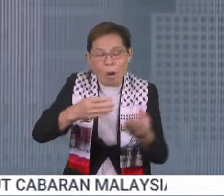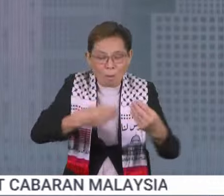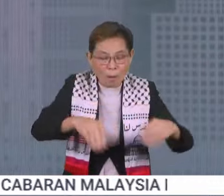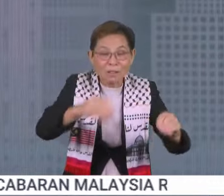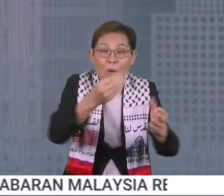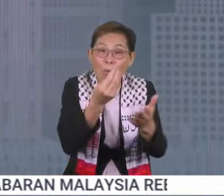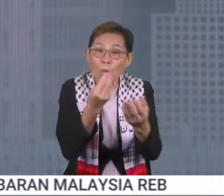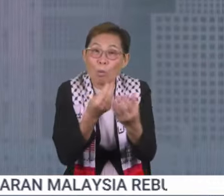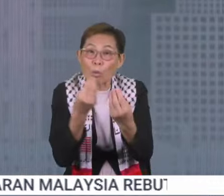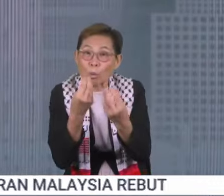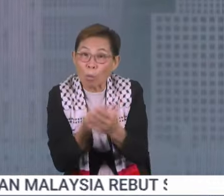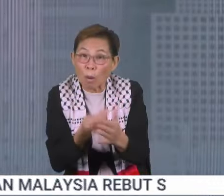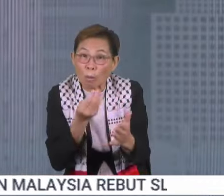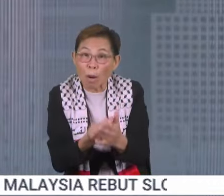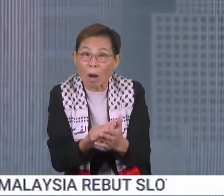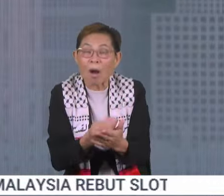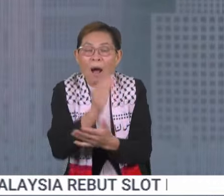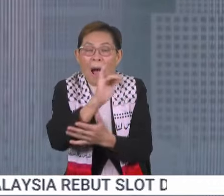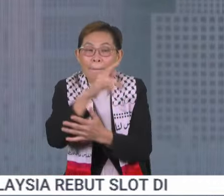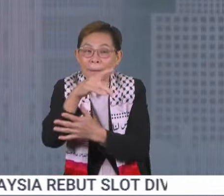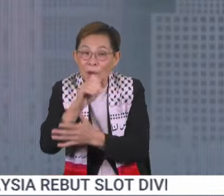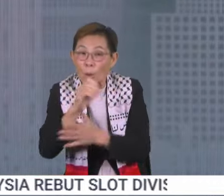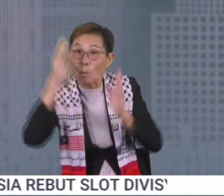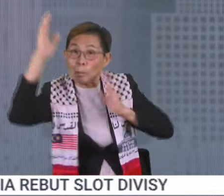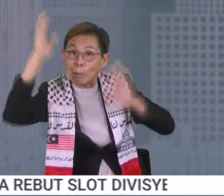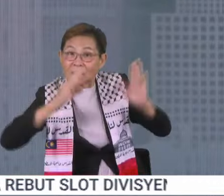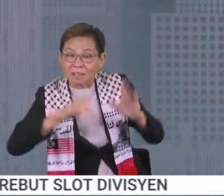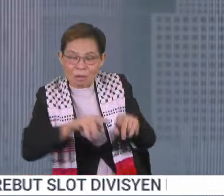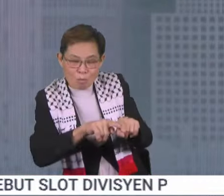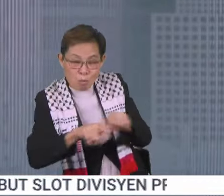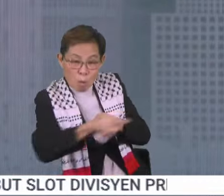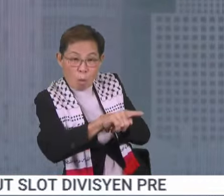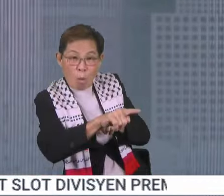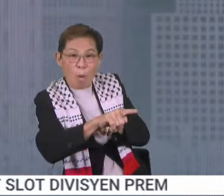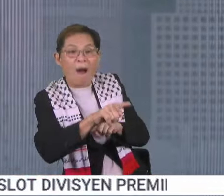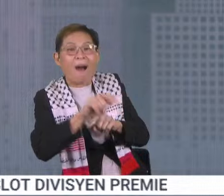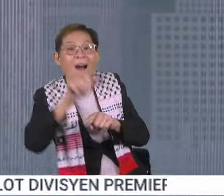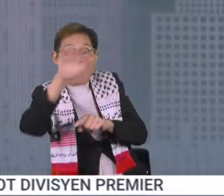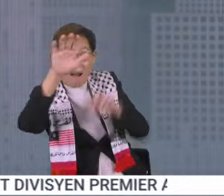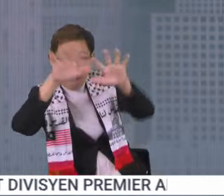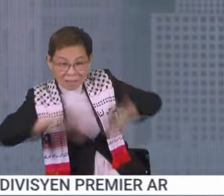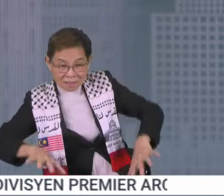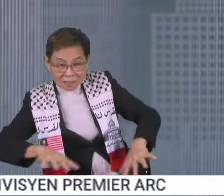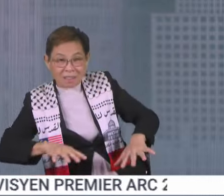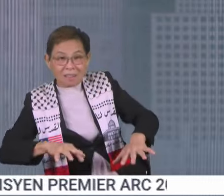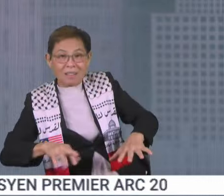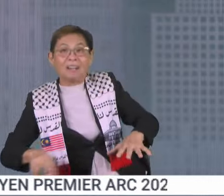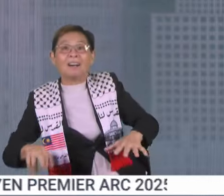Pasaran modal tawaran awam permulaan IPO Malaysia mendahului Bursa Asia Tenggara mencecah